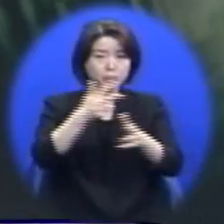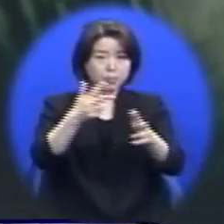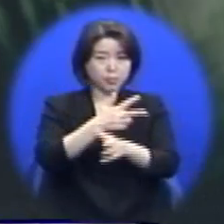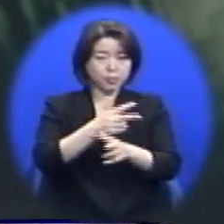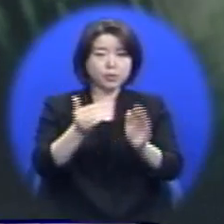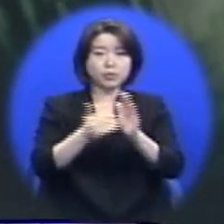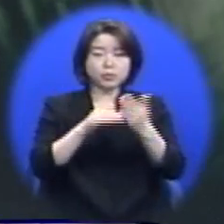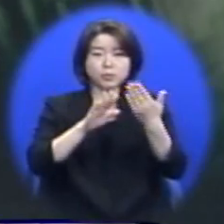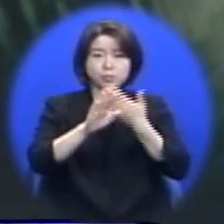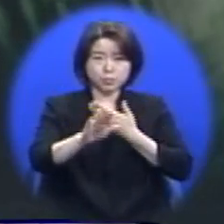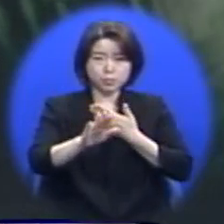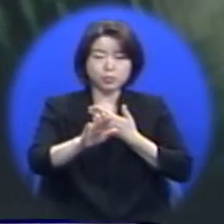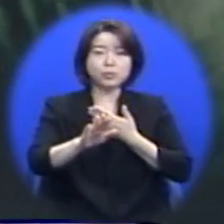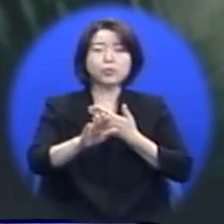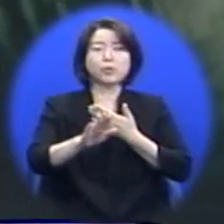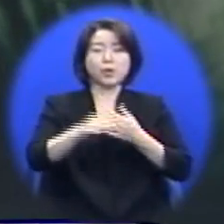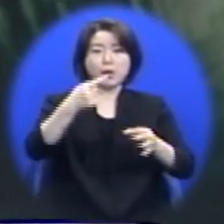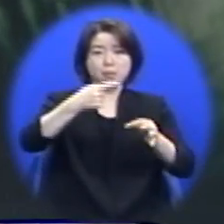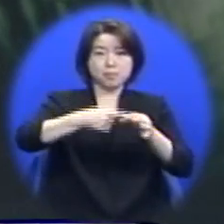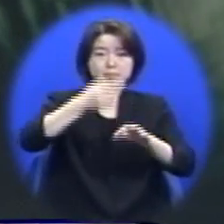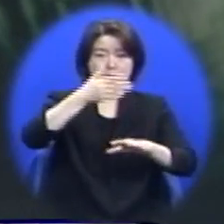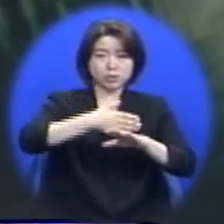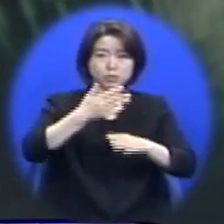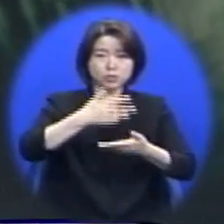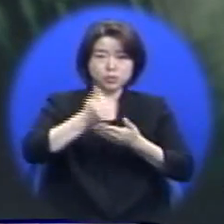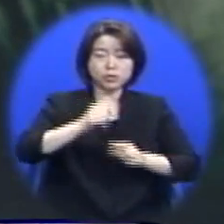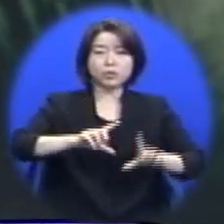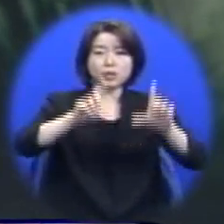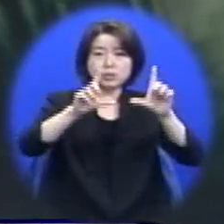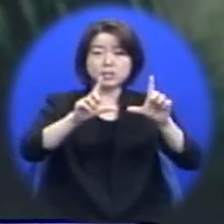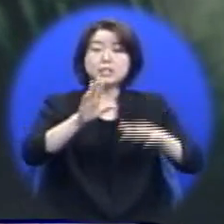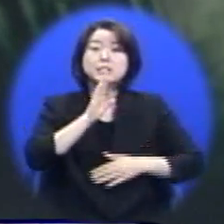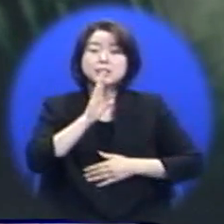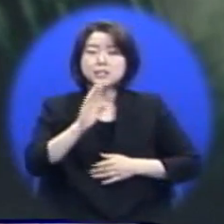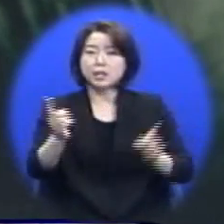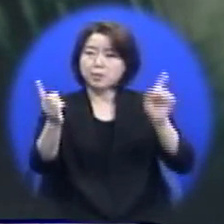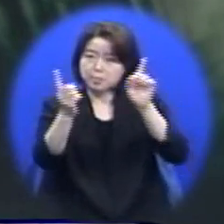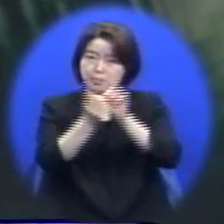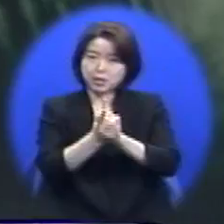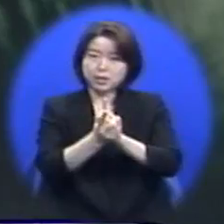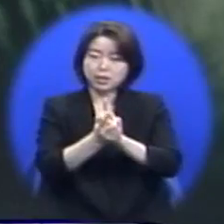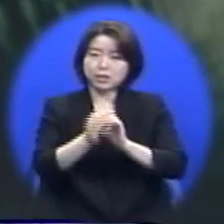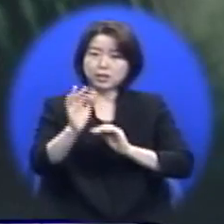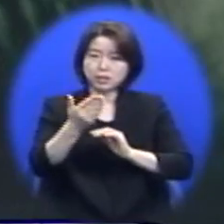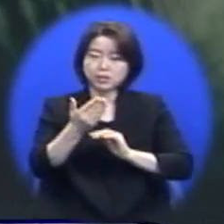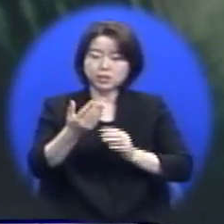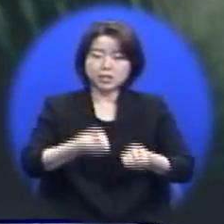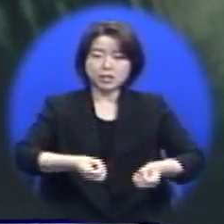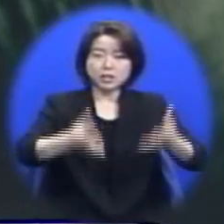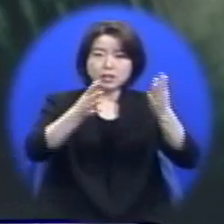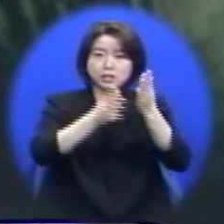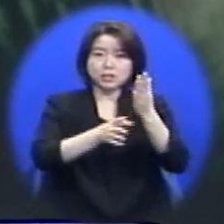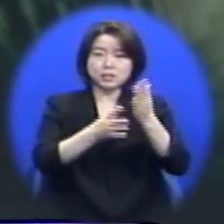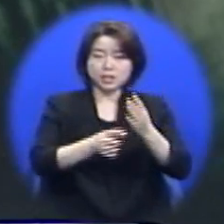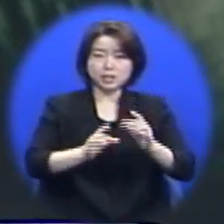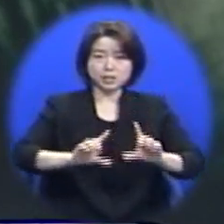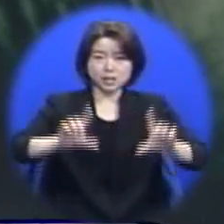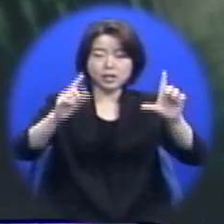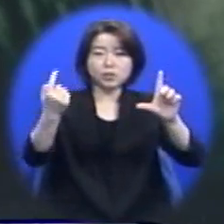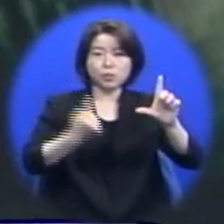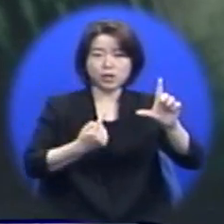이제 맥주절이 진짜 하나님 앞에 드리는 제삿날이 오는데,